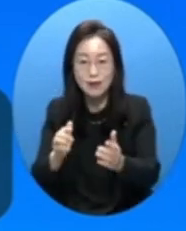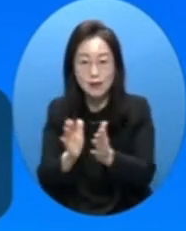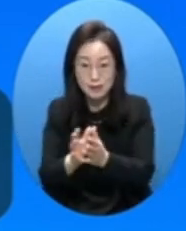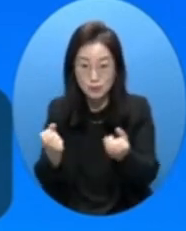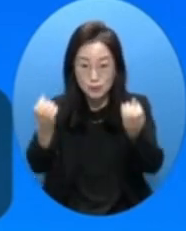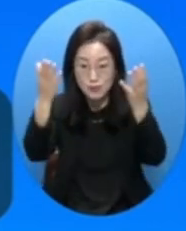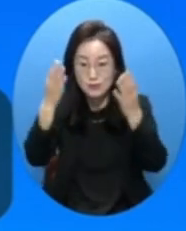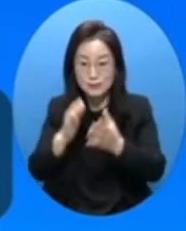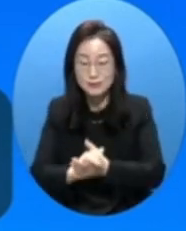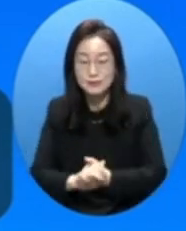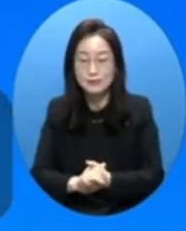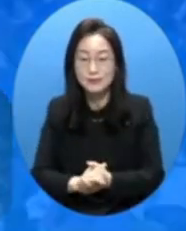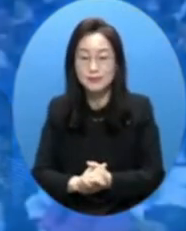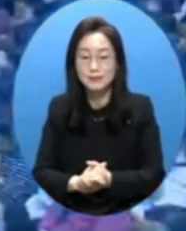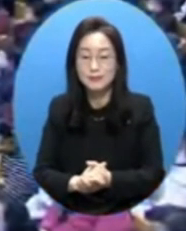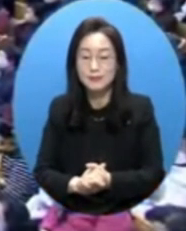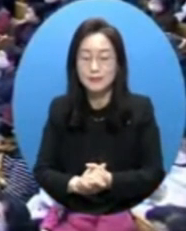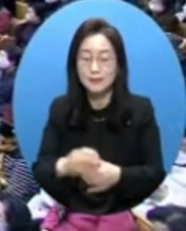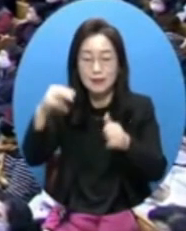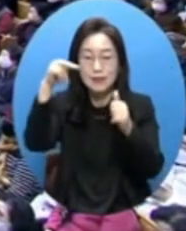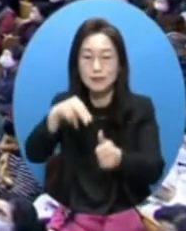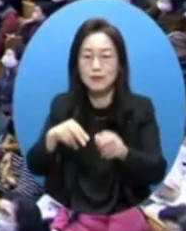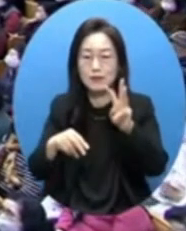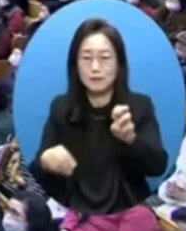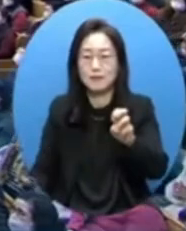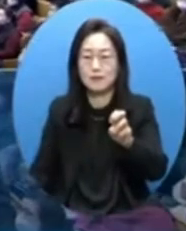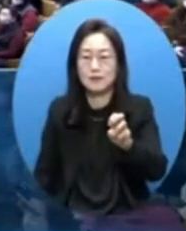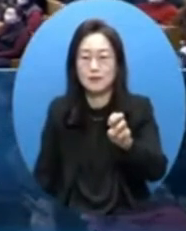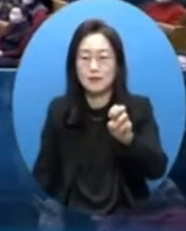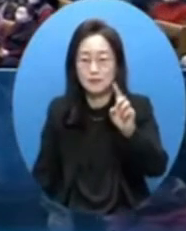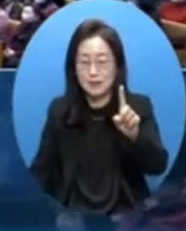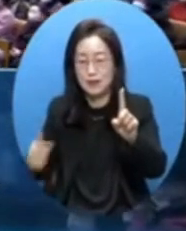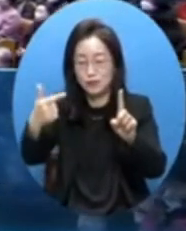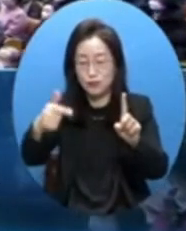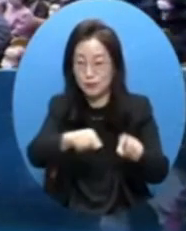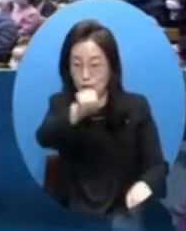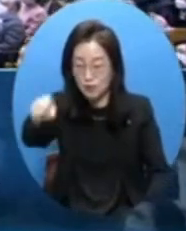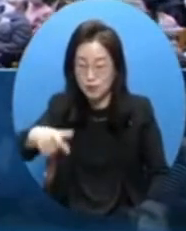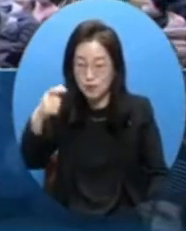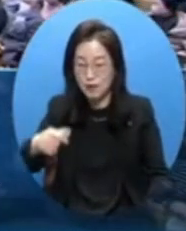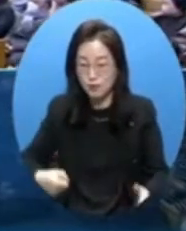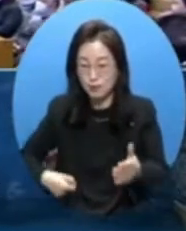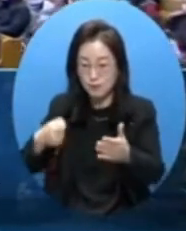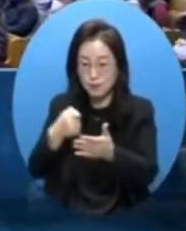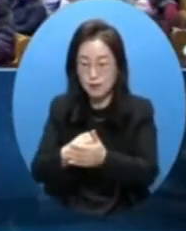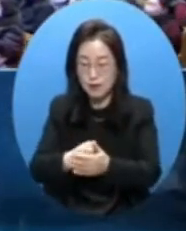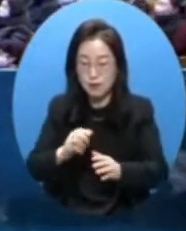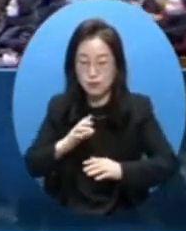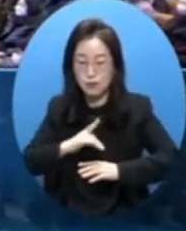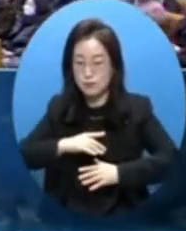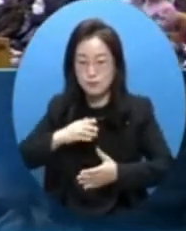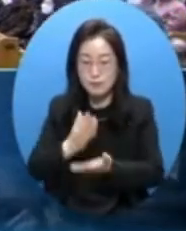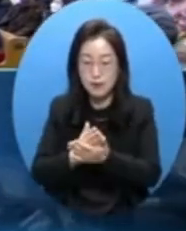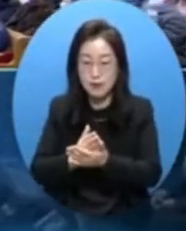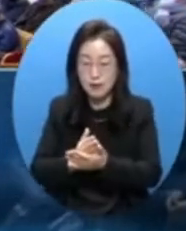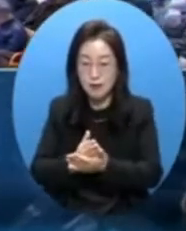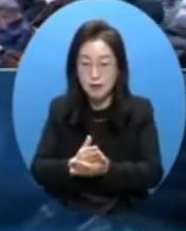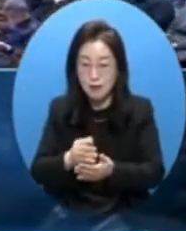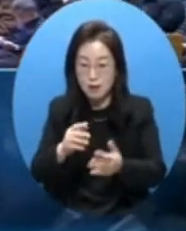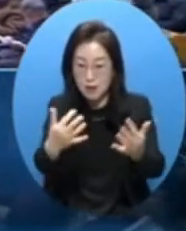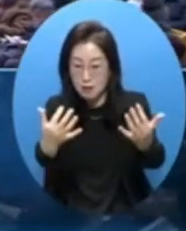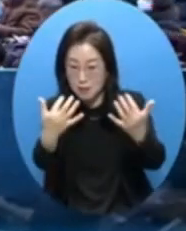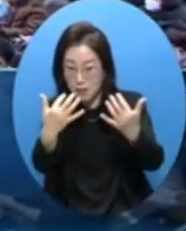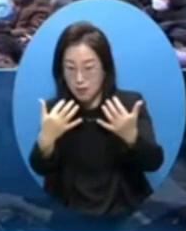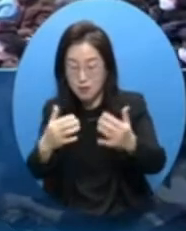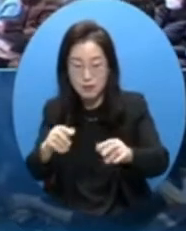할렐루야. 신명기 31장 6절입니다 너희는 강하고 담대하라. 두려워하지 말라. 그들 앞에서 떨지